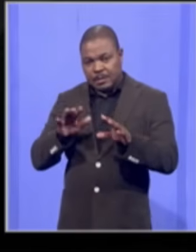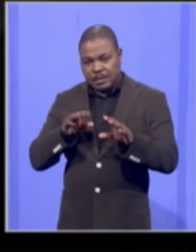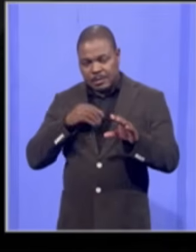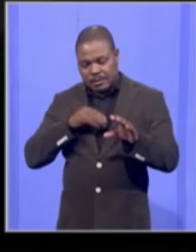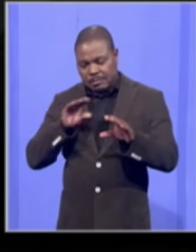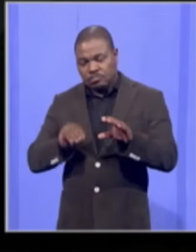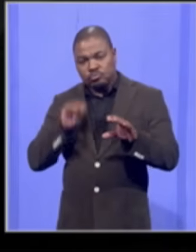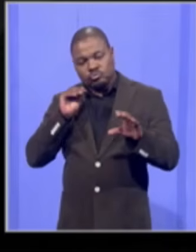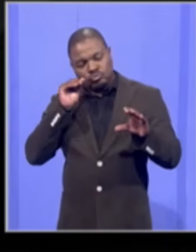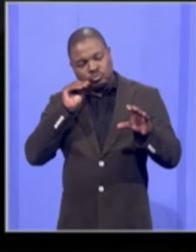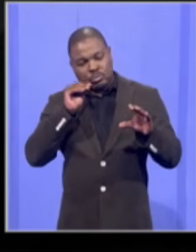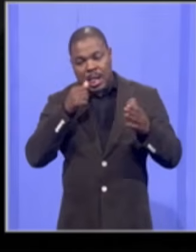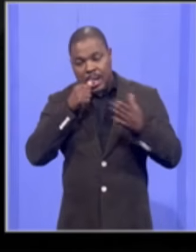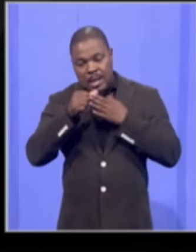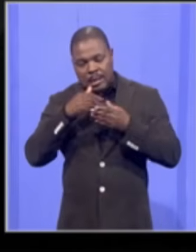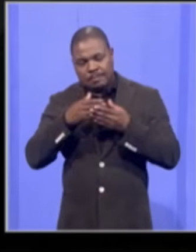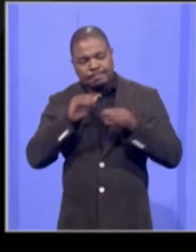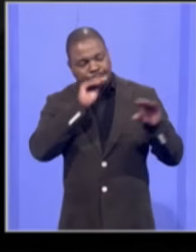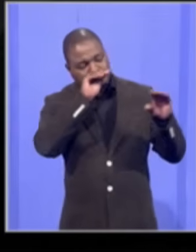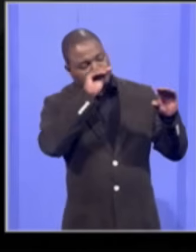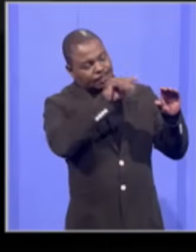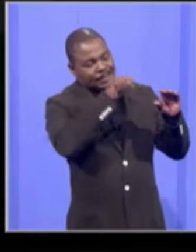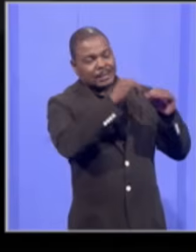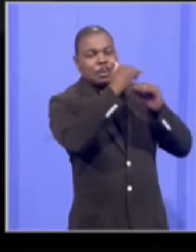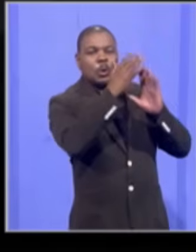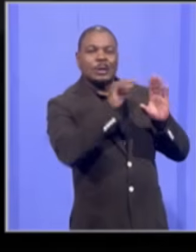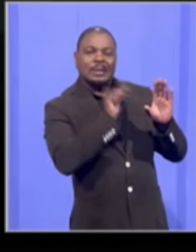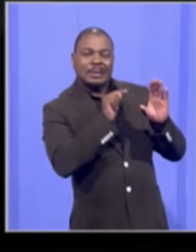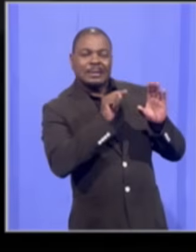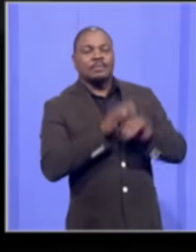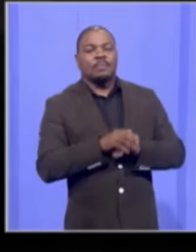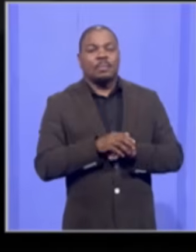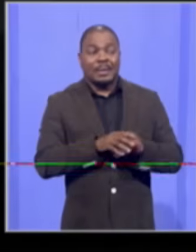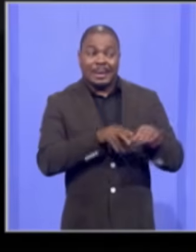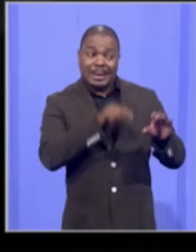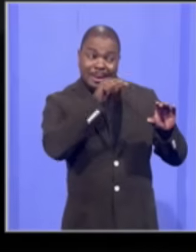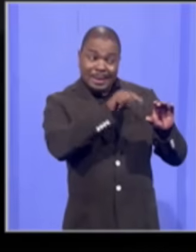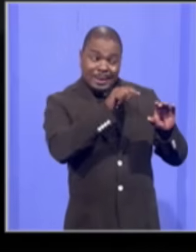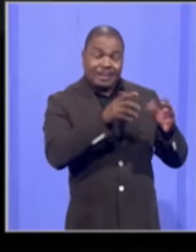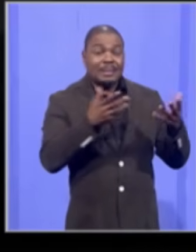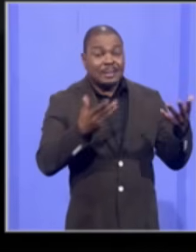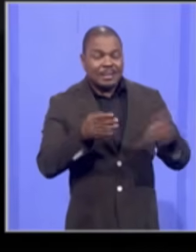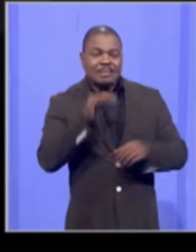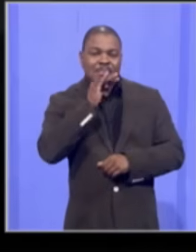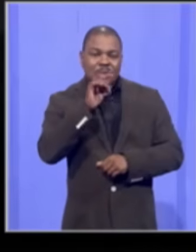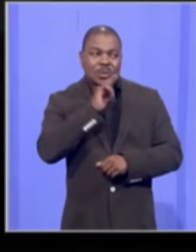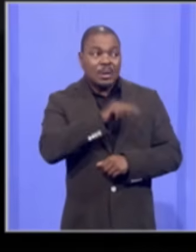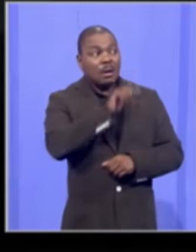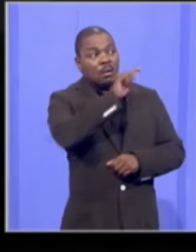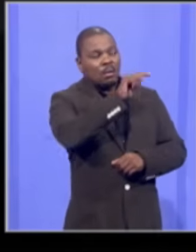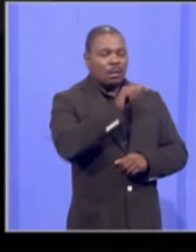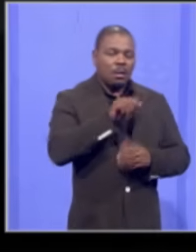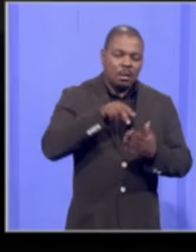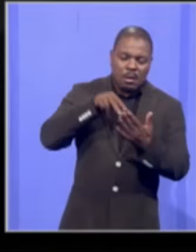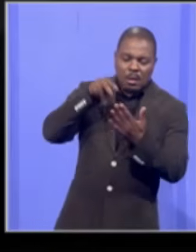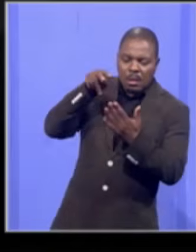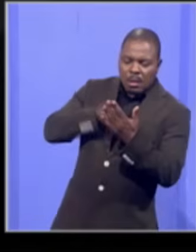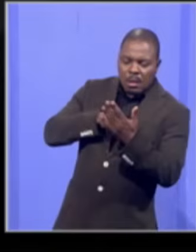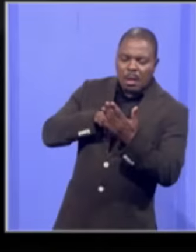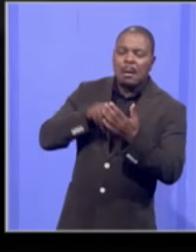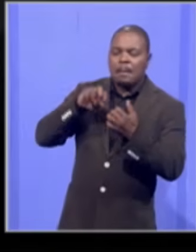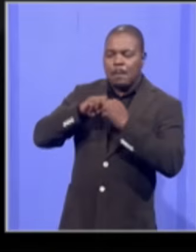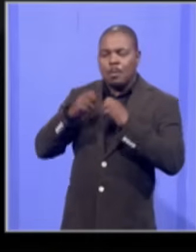ke nka lengolo leo ke le kenya ka go lebokoso leo ke lona le tlaetsang hore ba lokise kapa ba gagole bothata